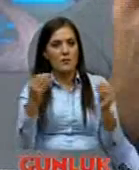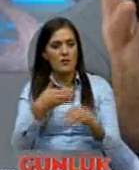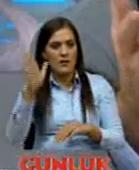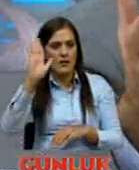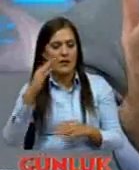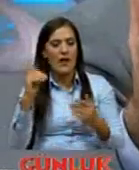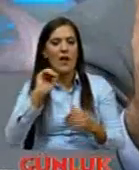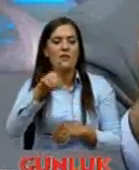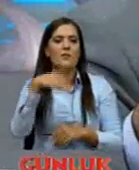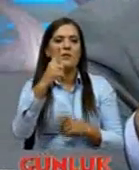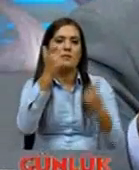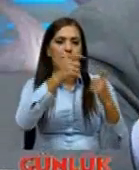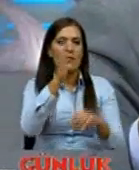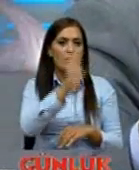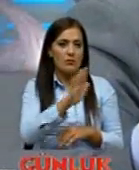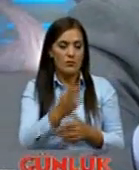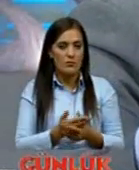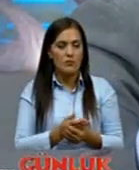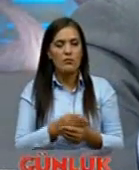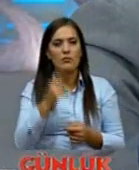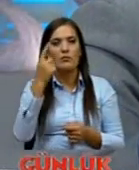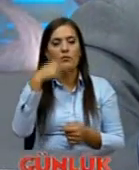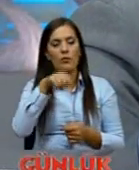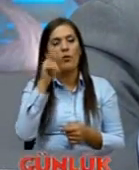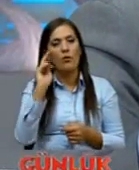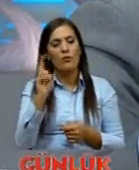gitti, ertesi gün de başka bir mekanda duruyorsa, evet, onun